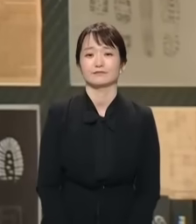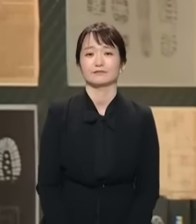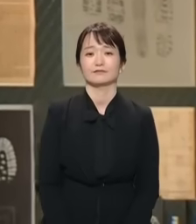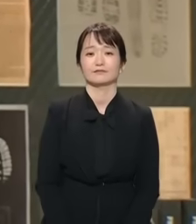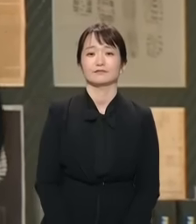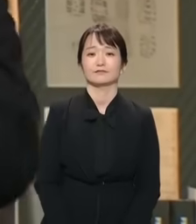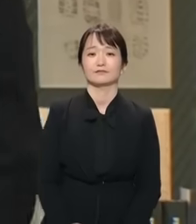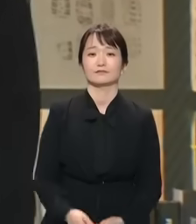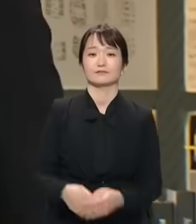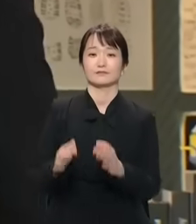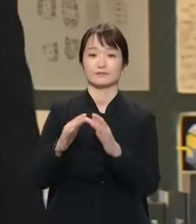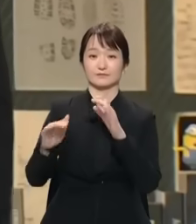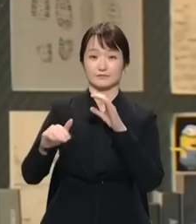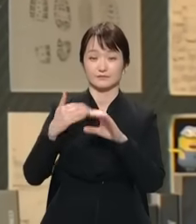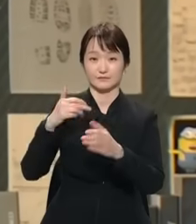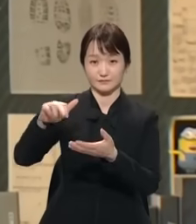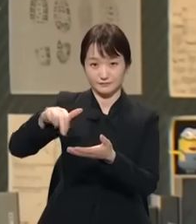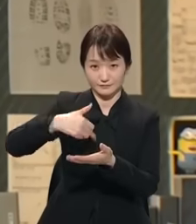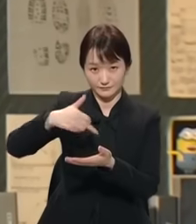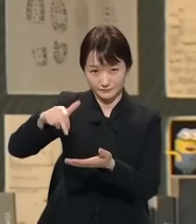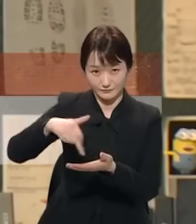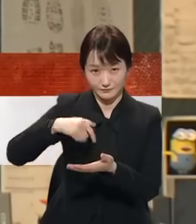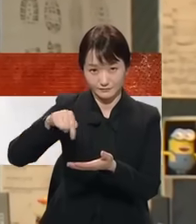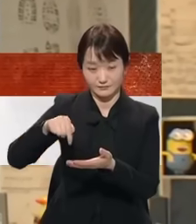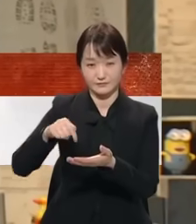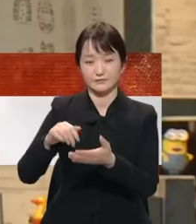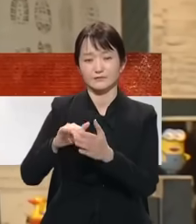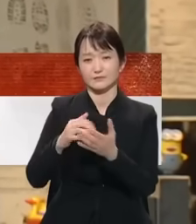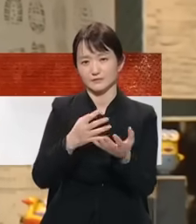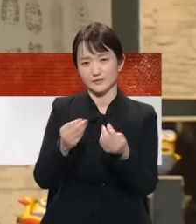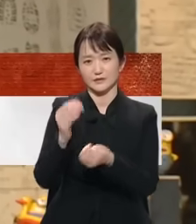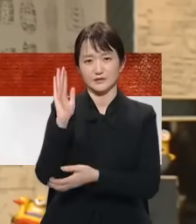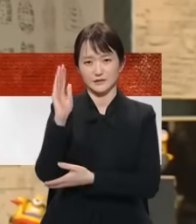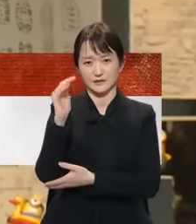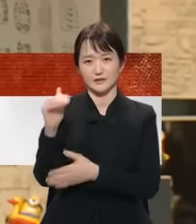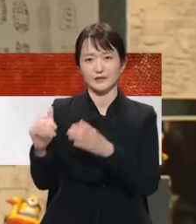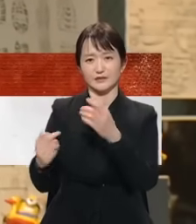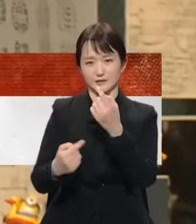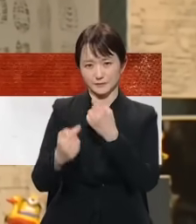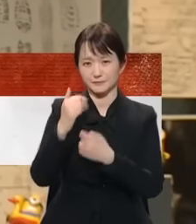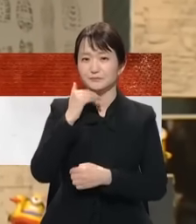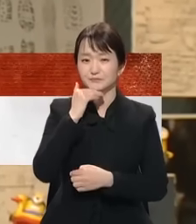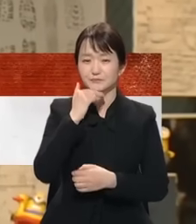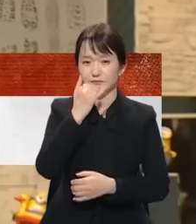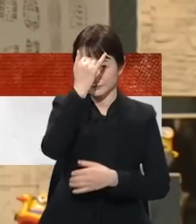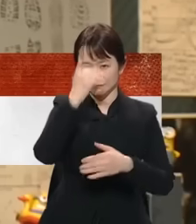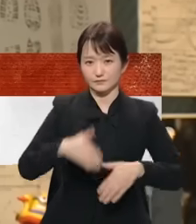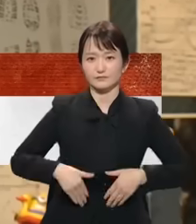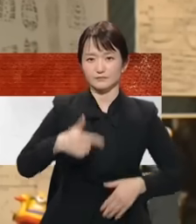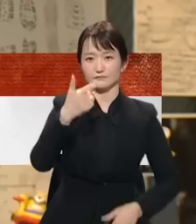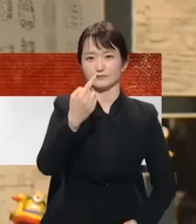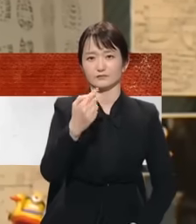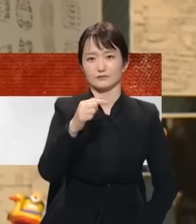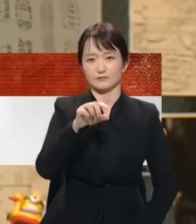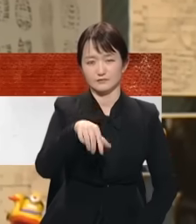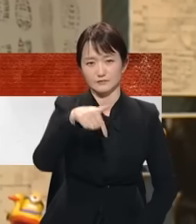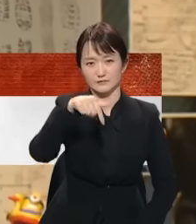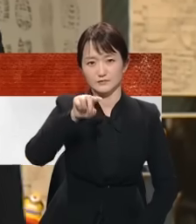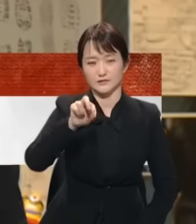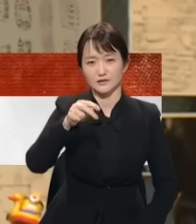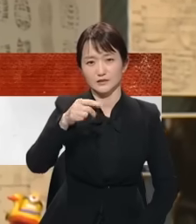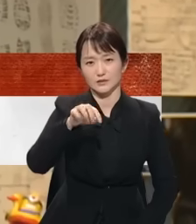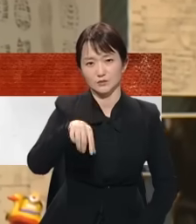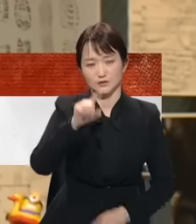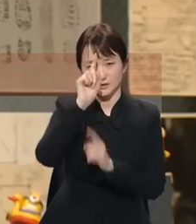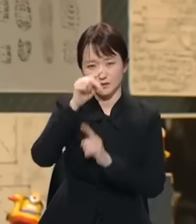사건반장 제보 메일과 카카오톡 사건반장 제보 채널에서는 많은 사연과 제보 기다리고 있습니다. 충남 논산 강산동의 이다경님 보고